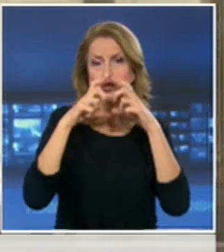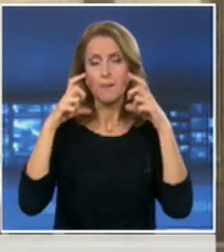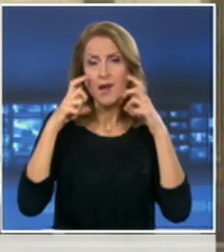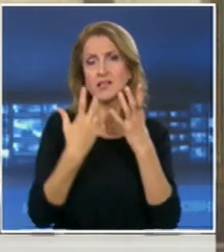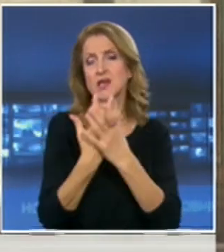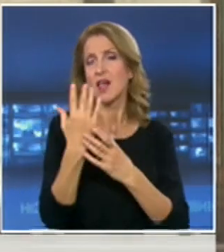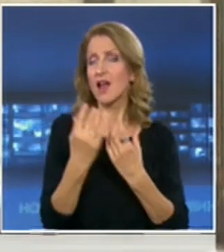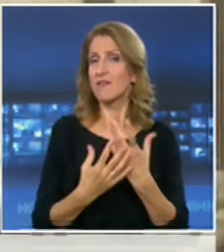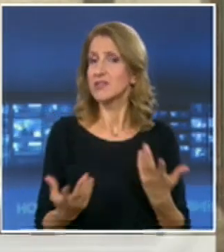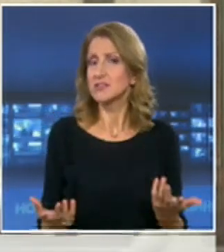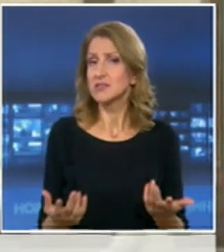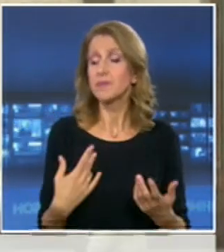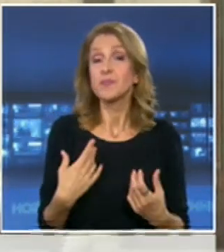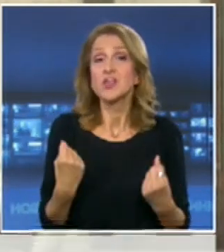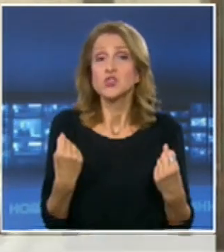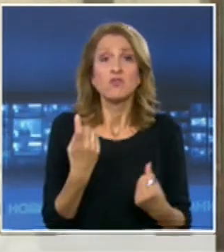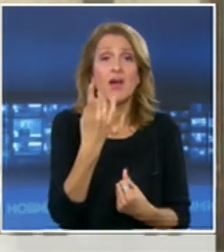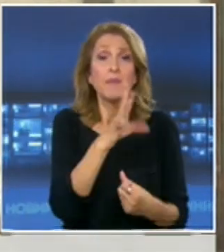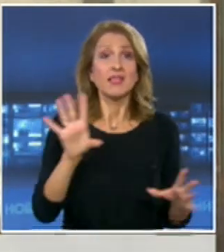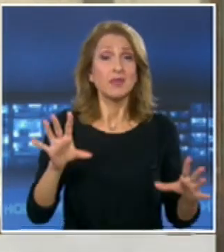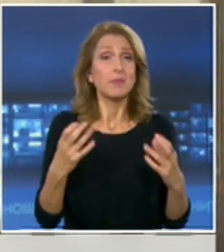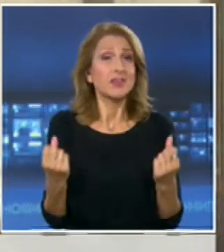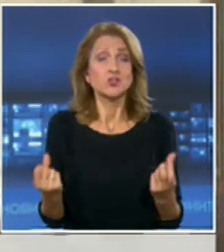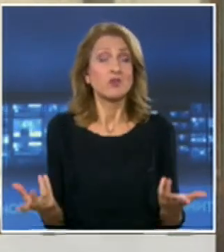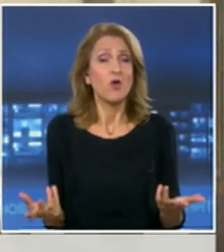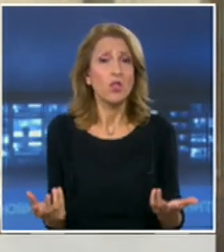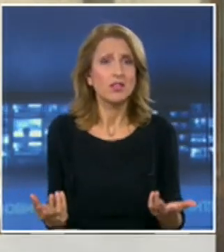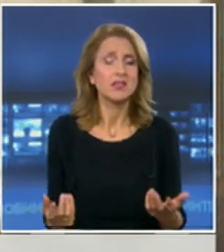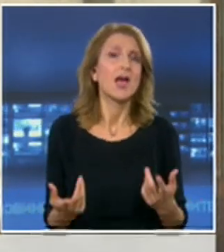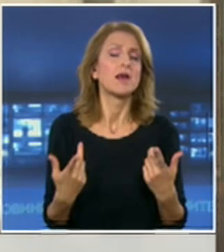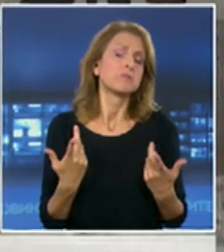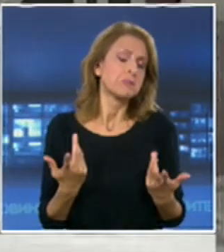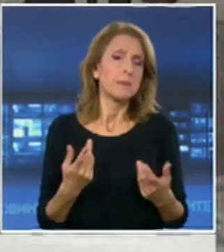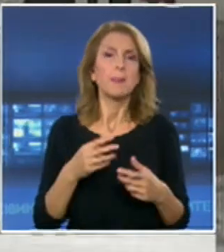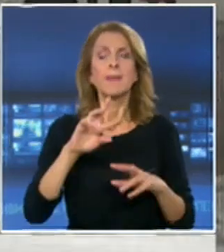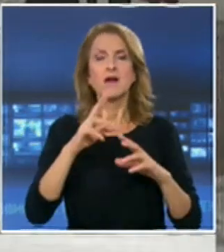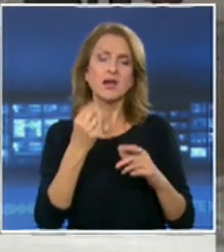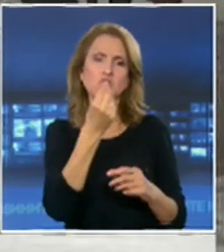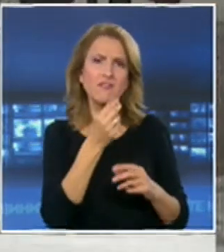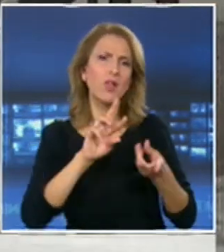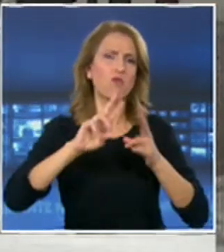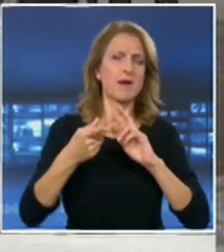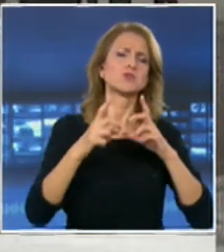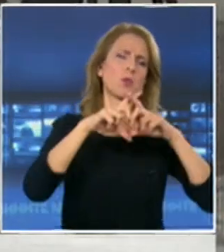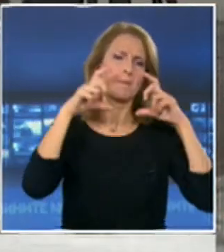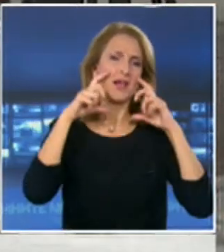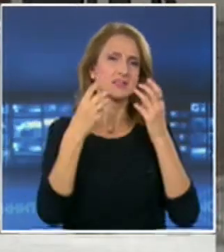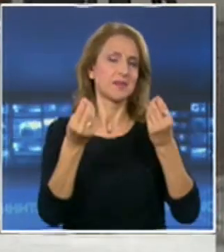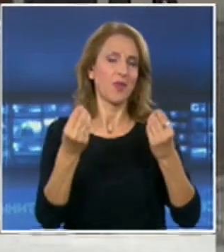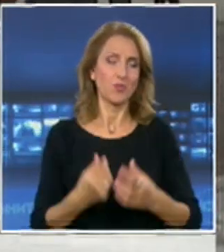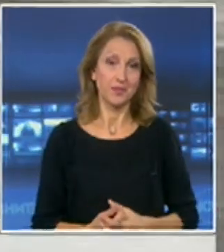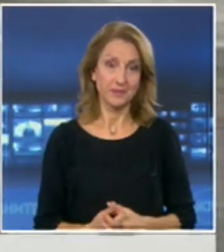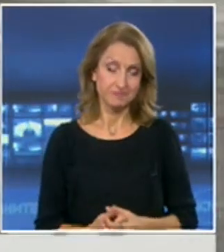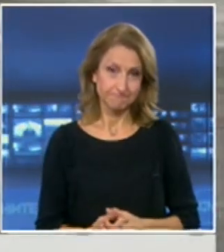само веднъж и защо да губим живота си, като слагаме червило вместо маска? Въпреки увеличаването на случаите,